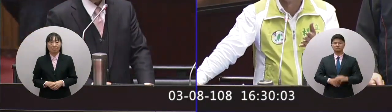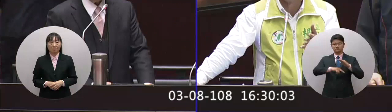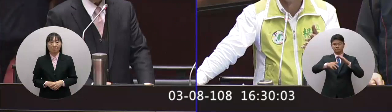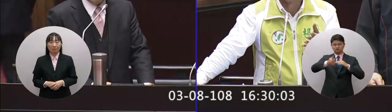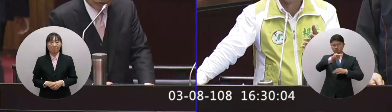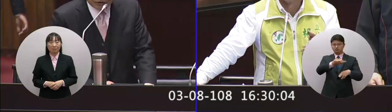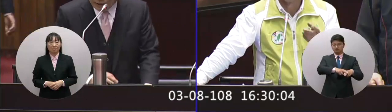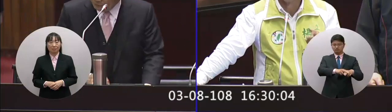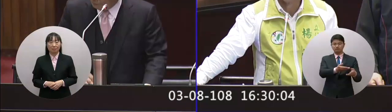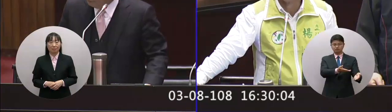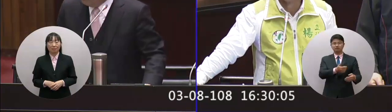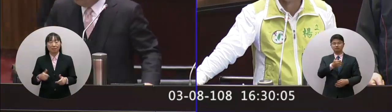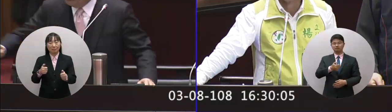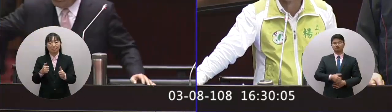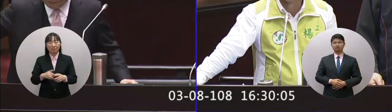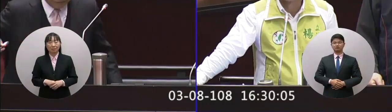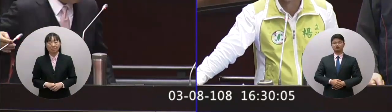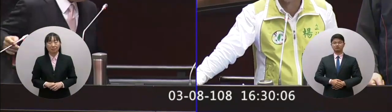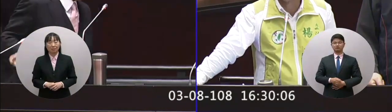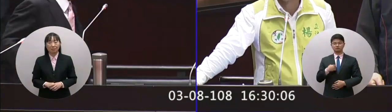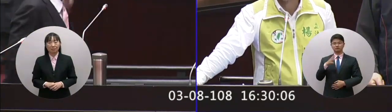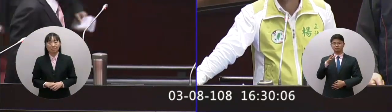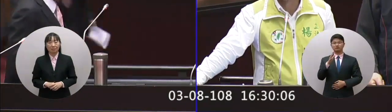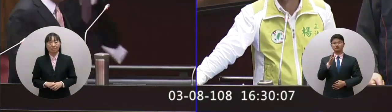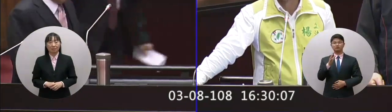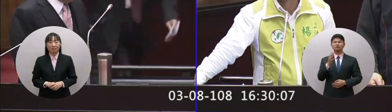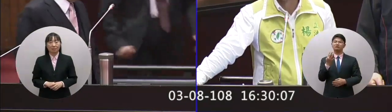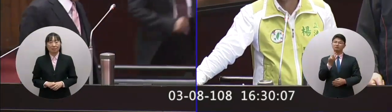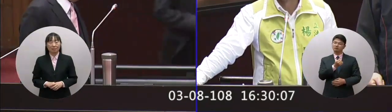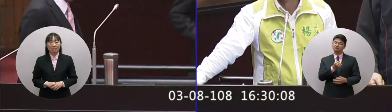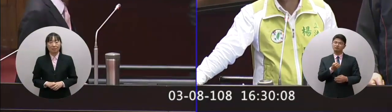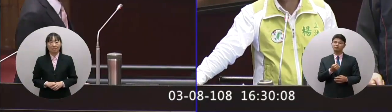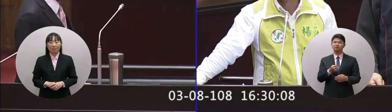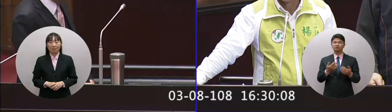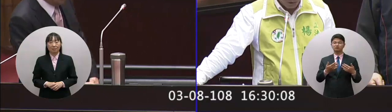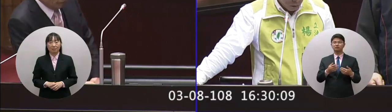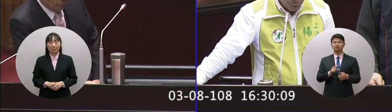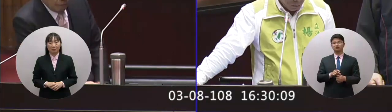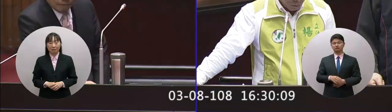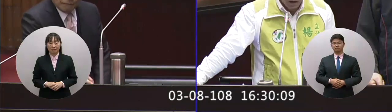院长请坐。 哦，等一下， 我有几个。